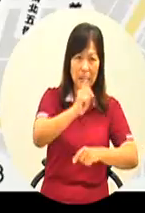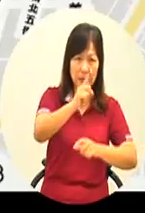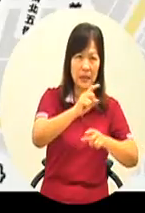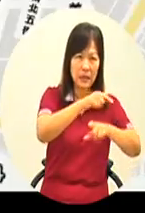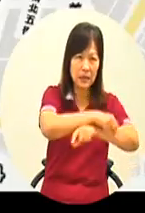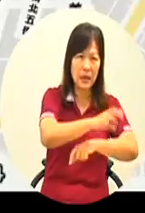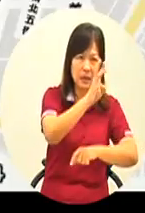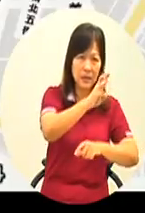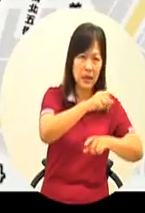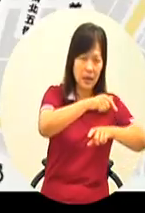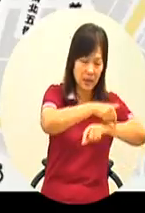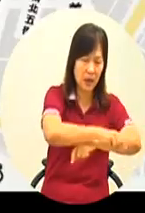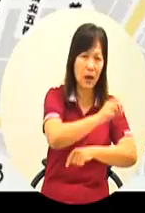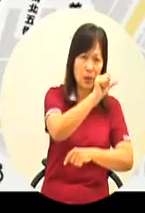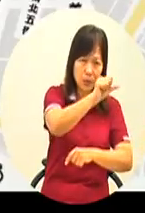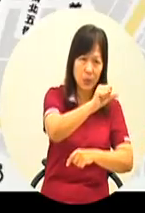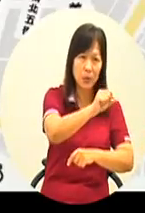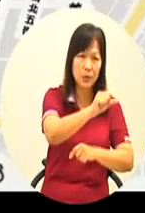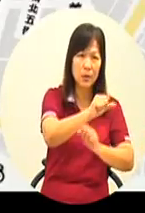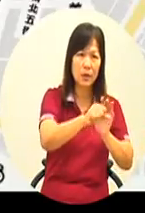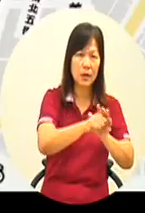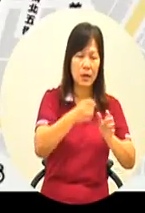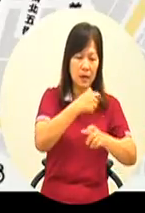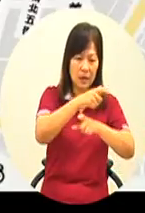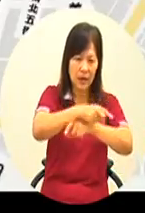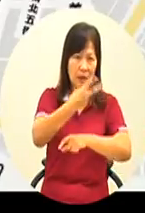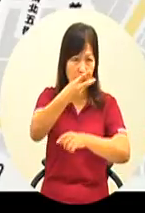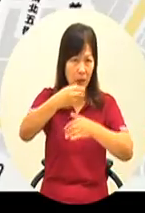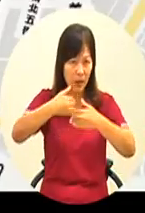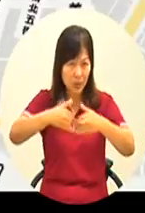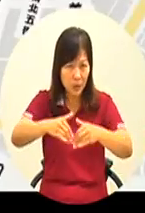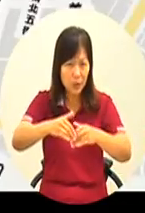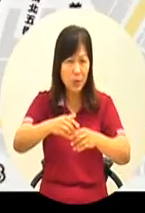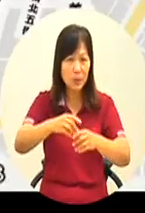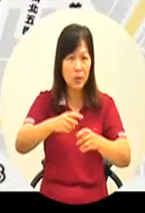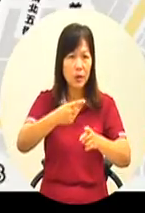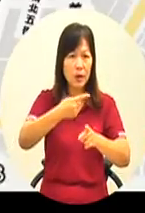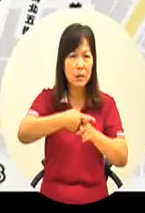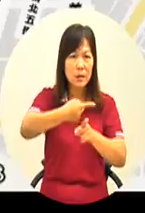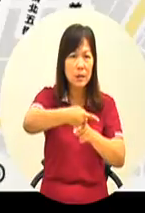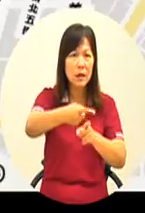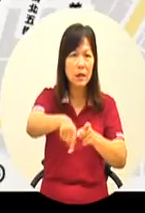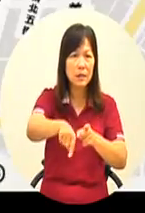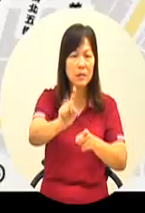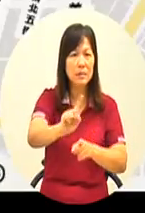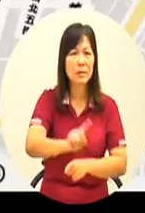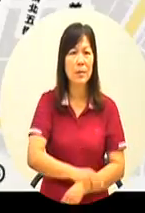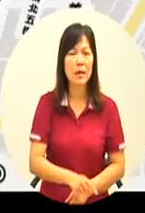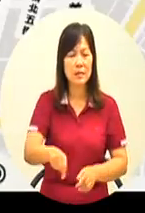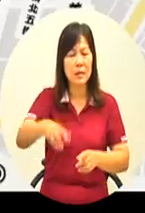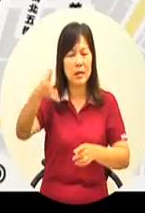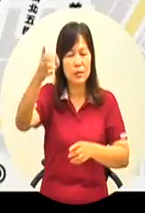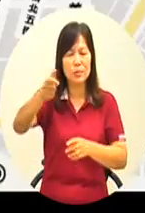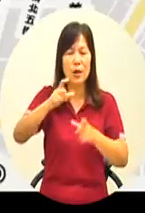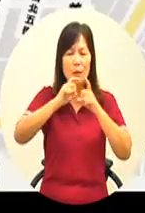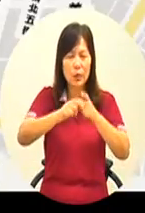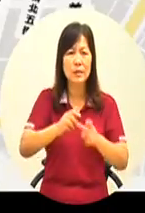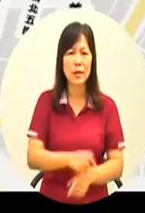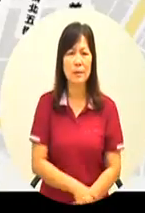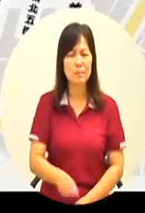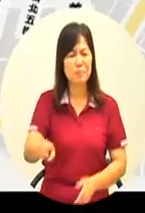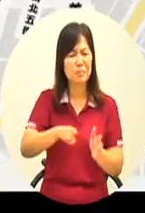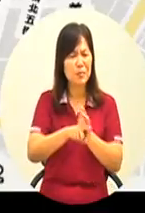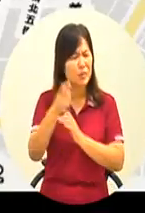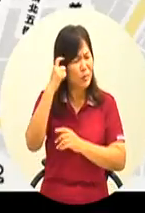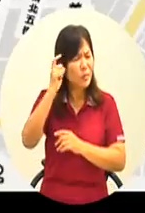南五街。那这边是美术南二路。那这一条叫什么名字？啊，这题留给局长好了。局长，依你的直觉，你